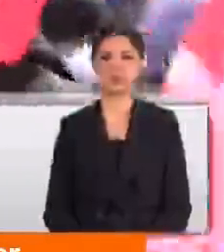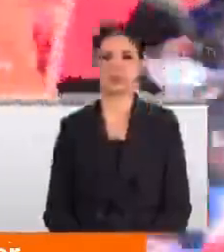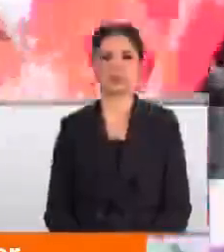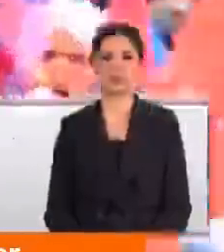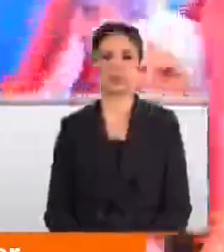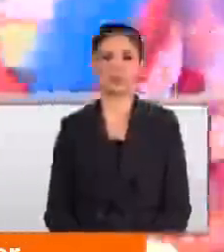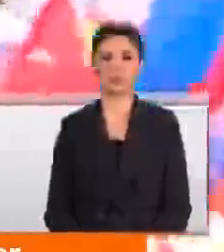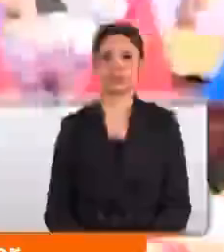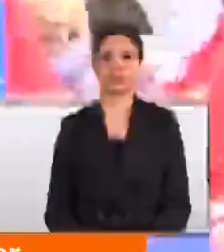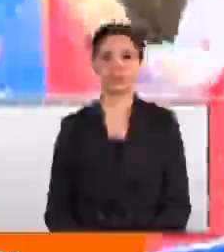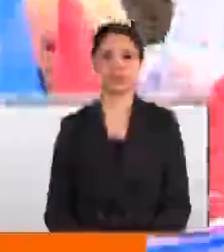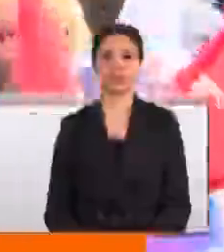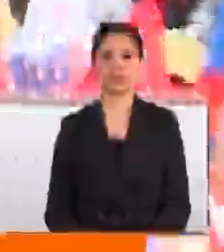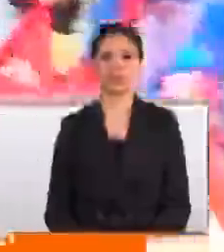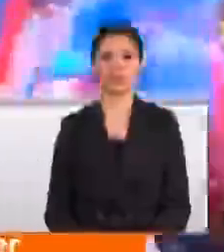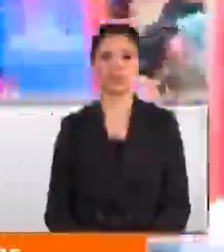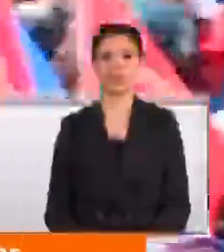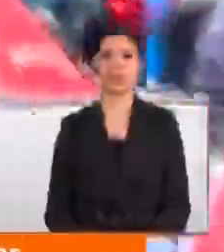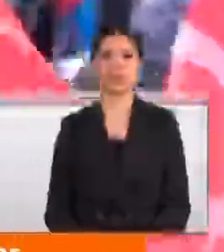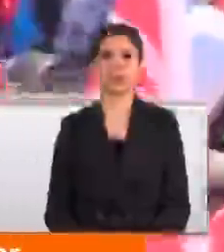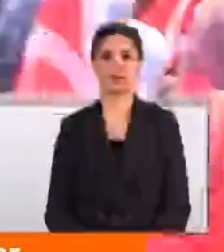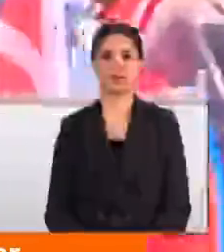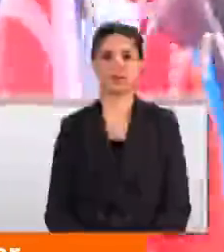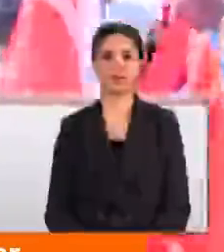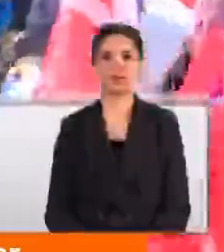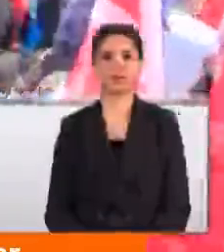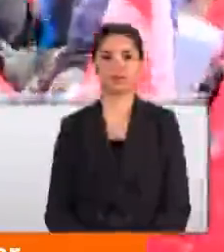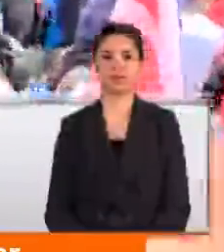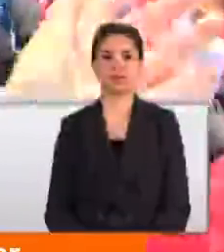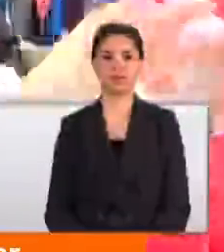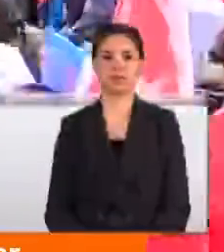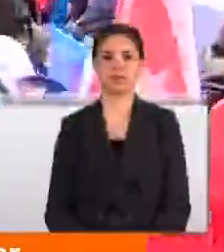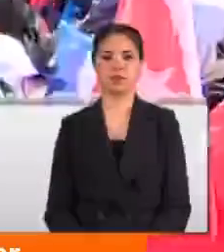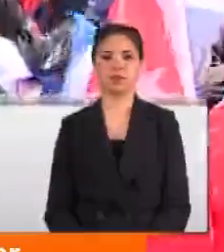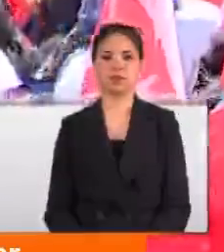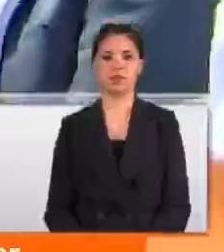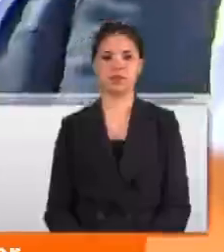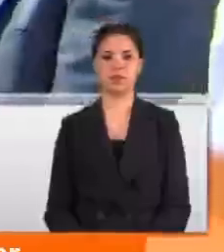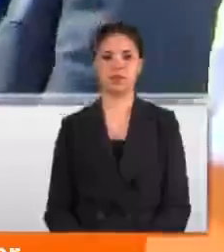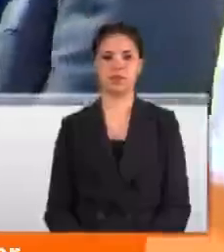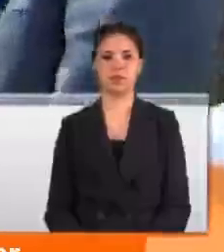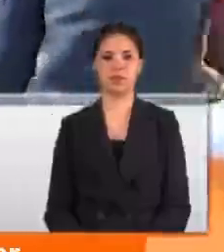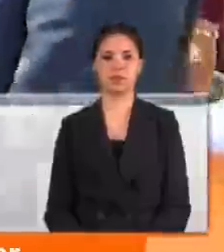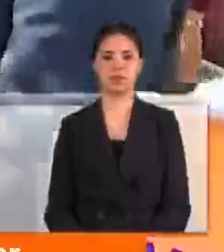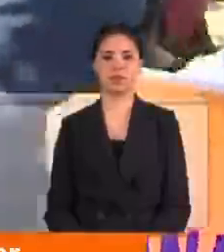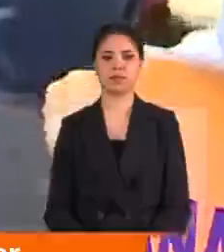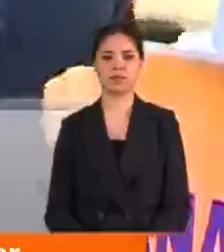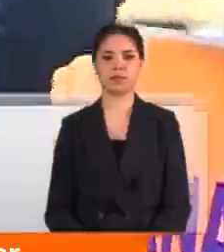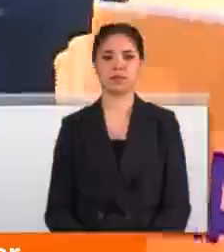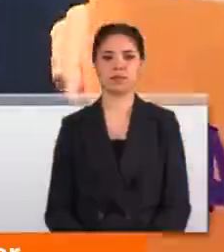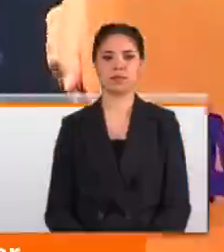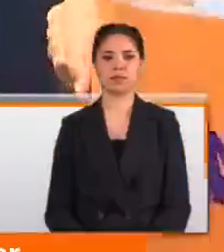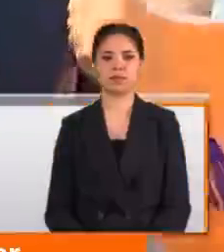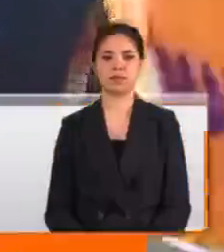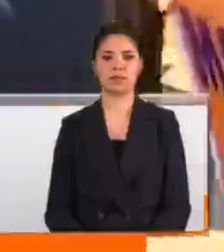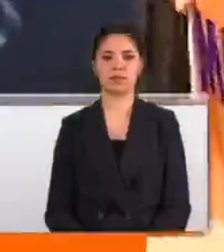daha Antalya'da olacak. İşte mitinge saatler kala meydanlar da işte böyle doldu. Manavgat reisimizi